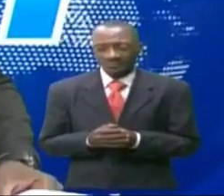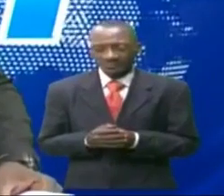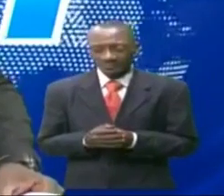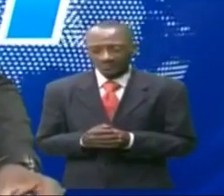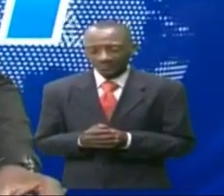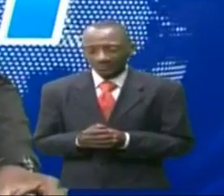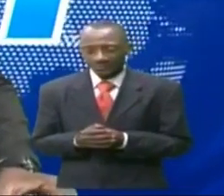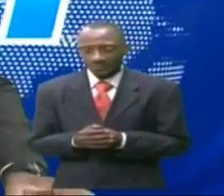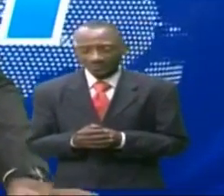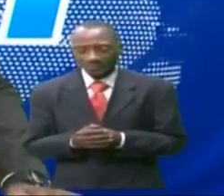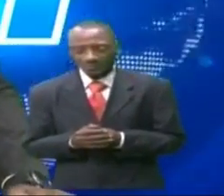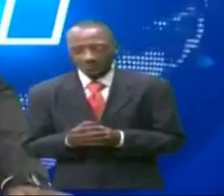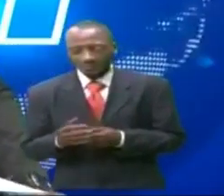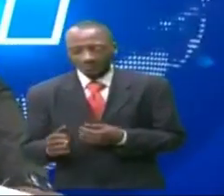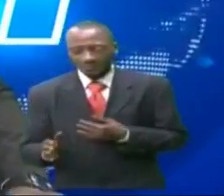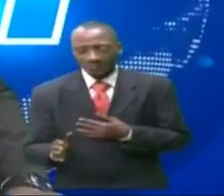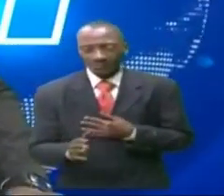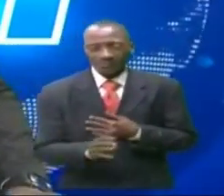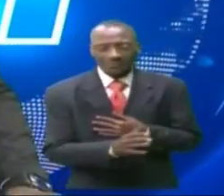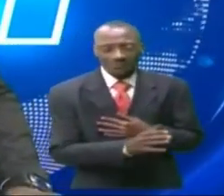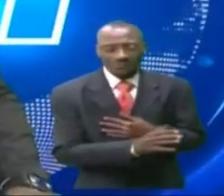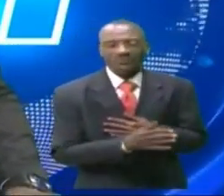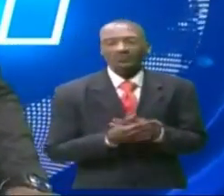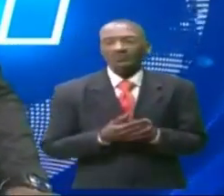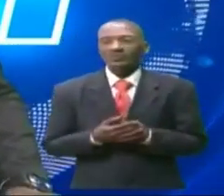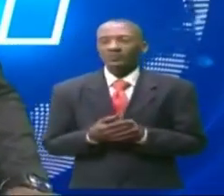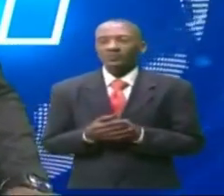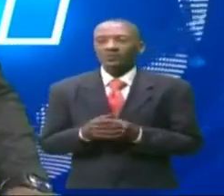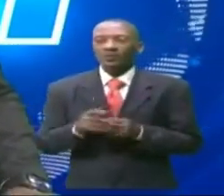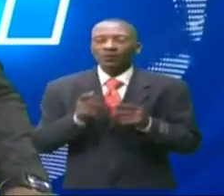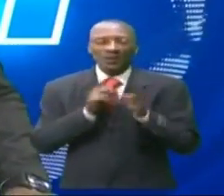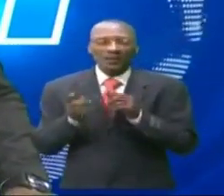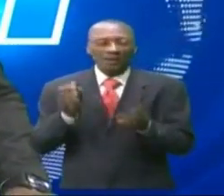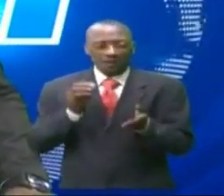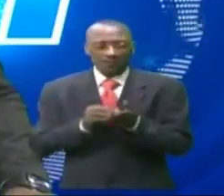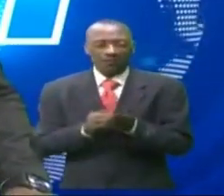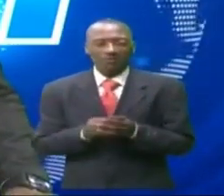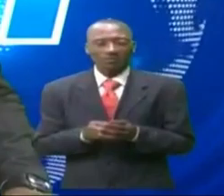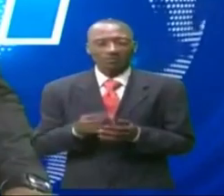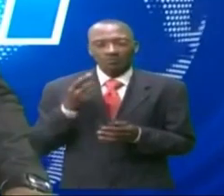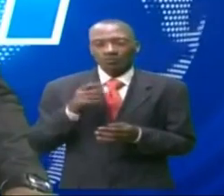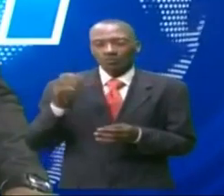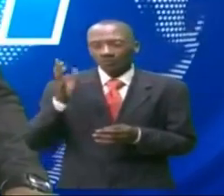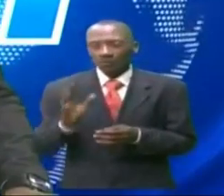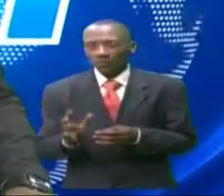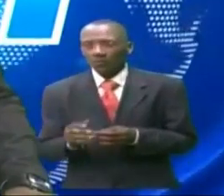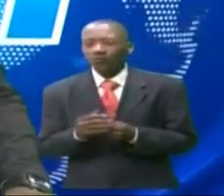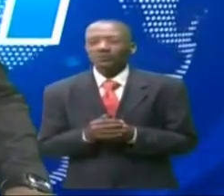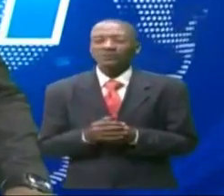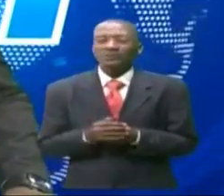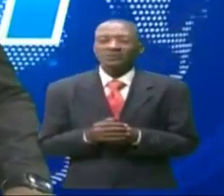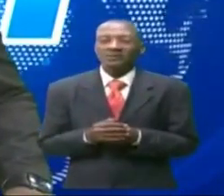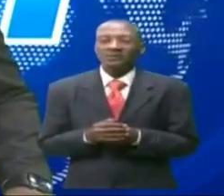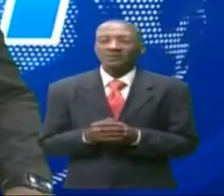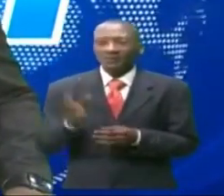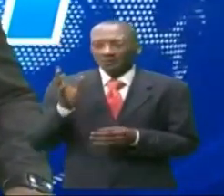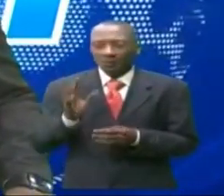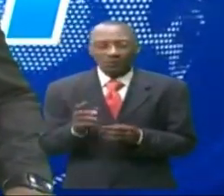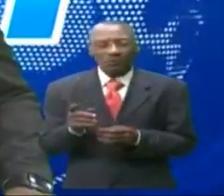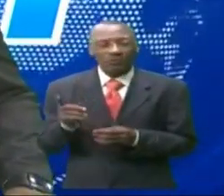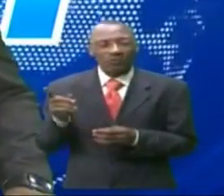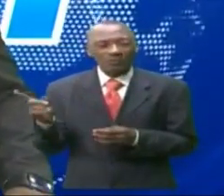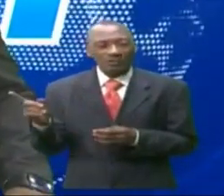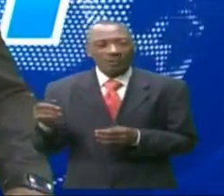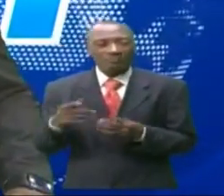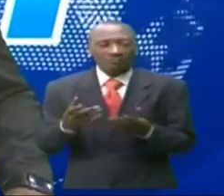Matadi éclairé dans le Congo central, les avenues de la ville portuaire désormais illuminées par l'éclairage public. Le go